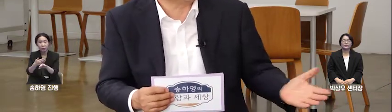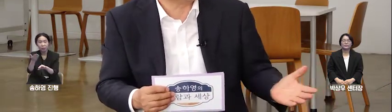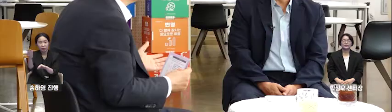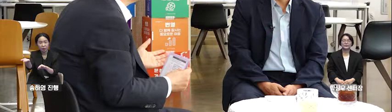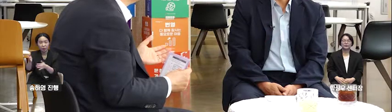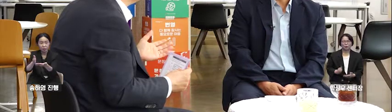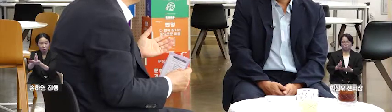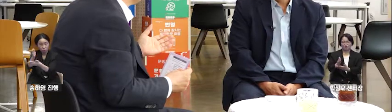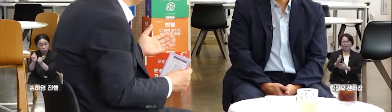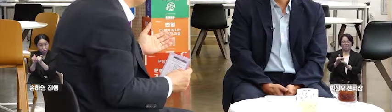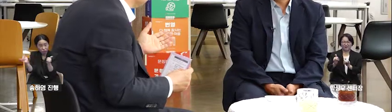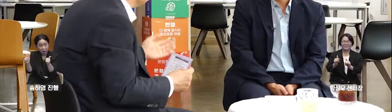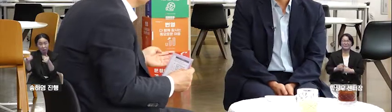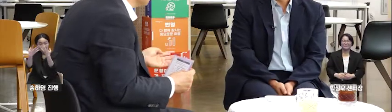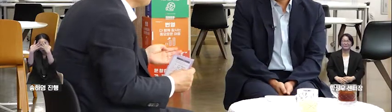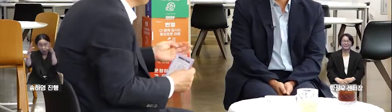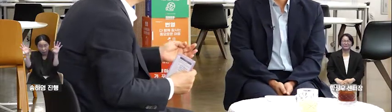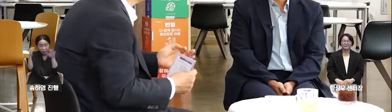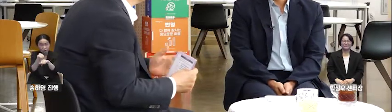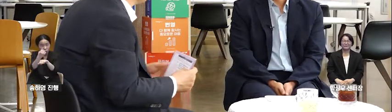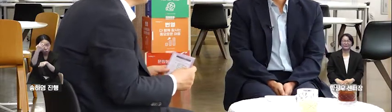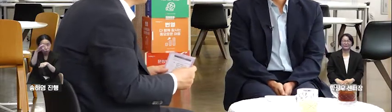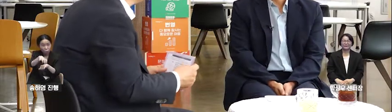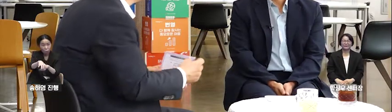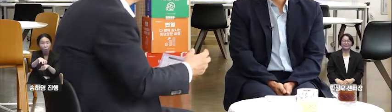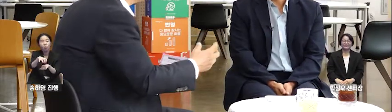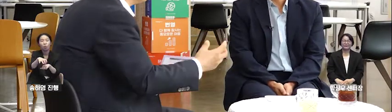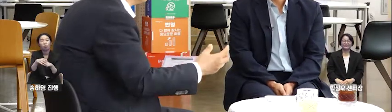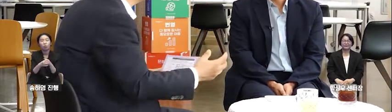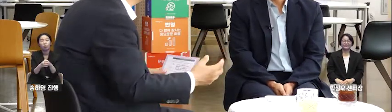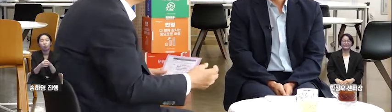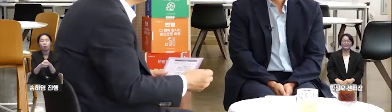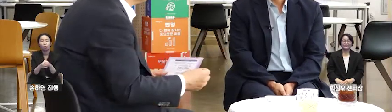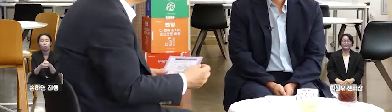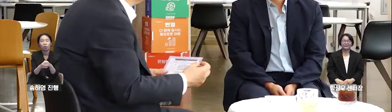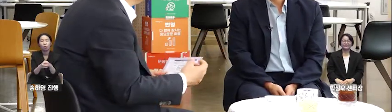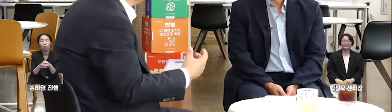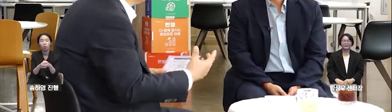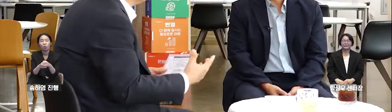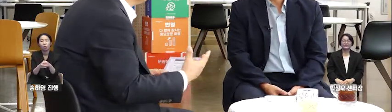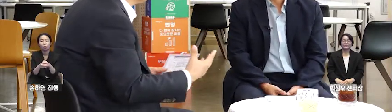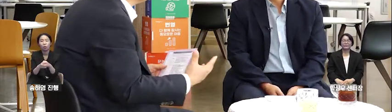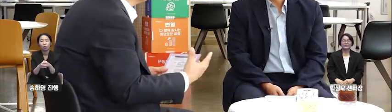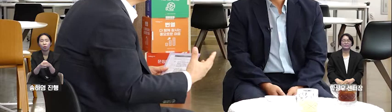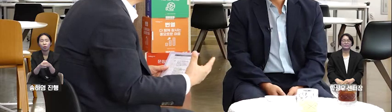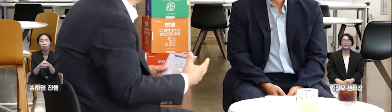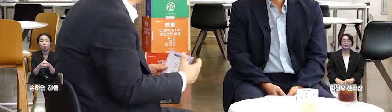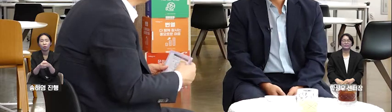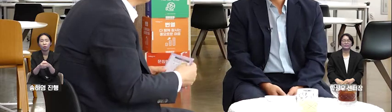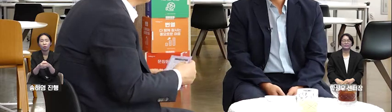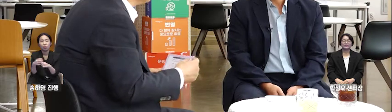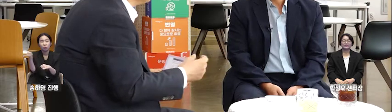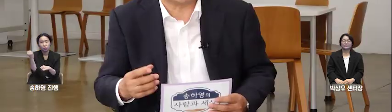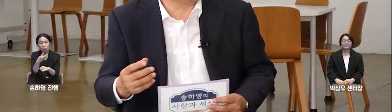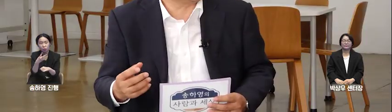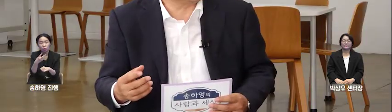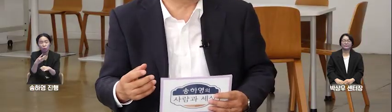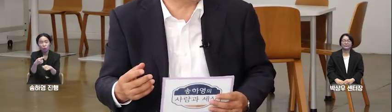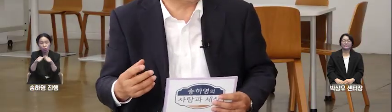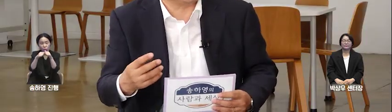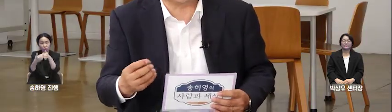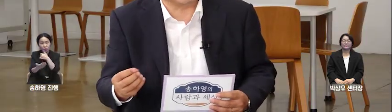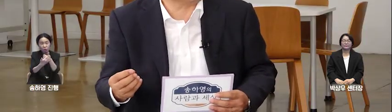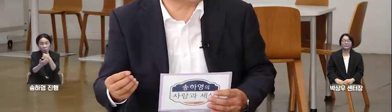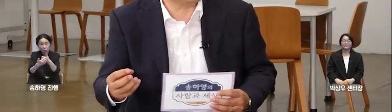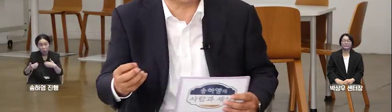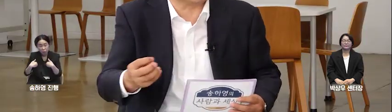얘기한 전문가 네, 대학이나 뭐 연구기관이나 네. 또는 뭐 조금 그 구체적인